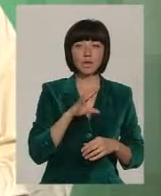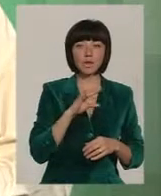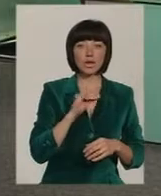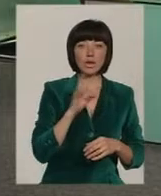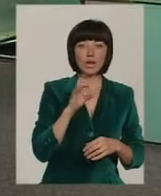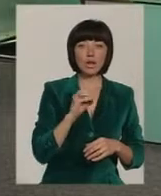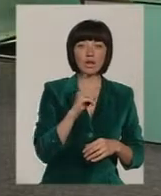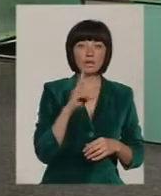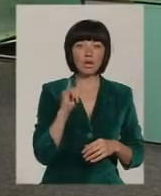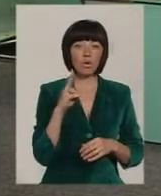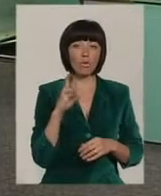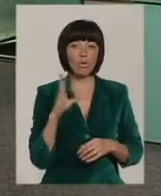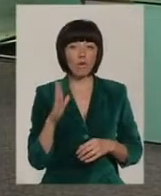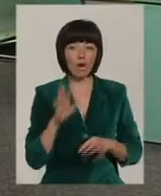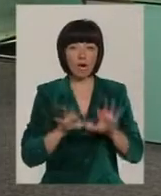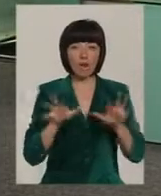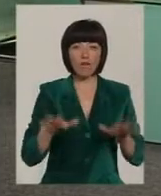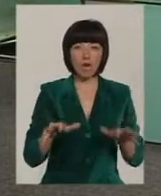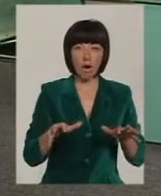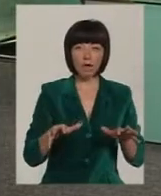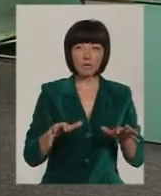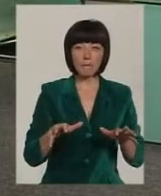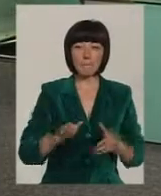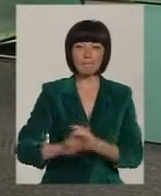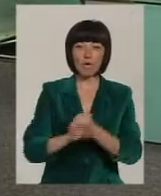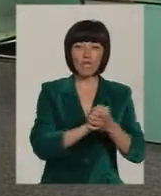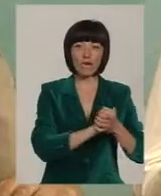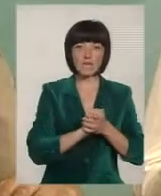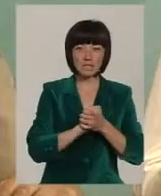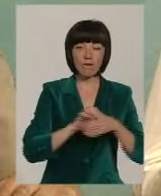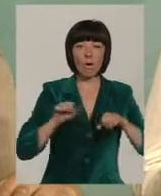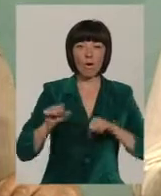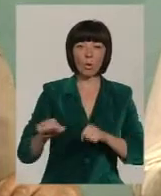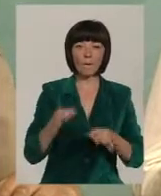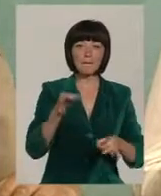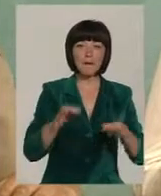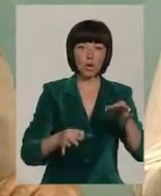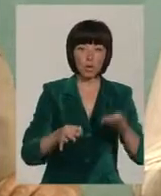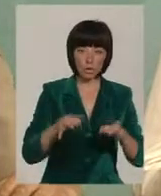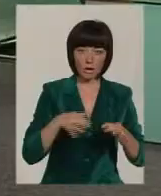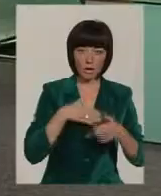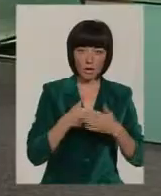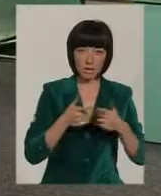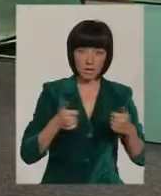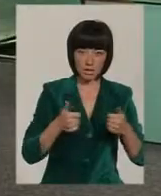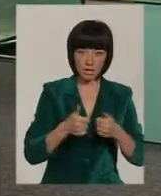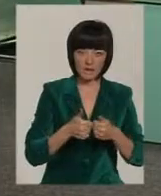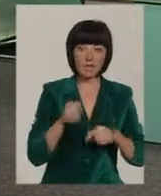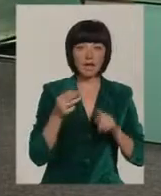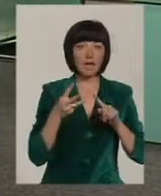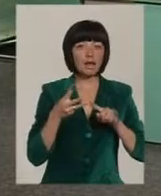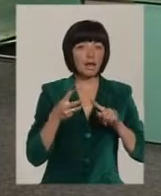Юрій Резніков, голова президії Хмельницької обласної ради Українського товариства охорони природи, громадська організація. Вітаю.